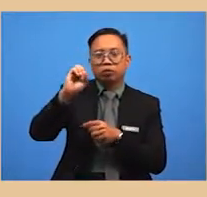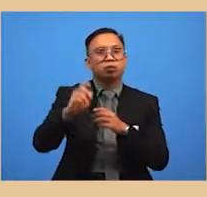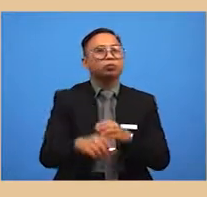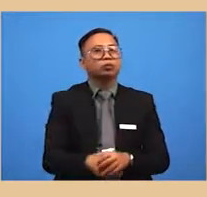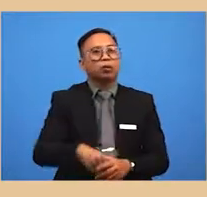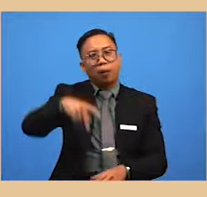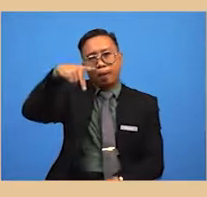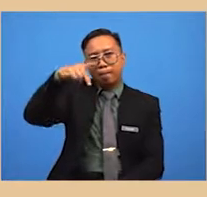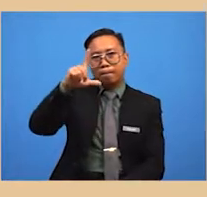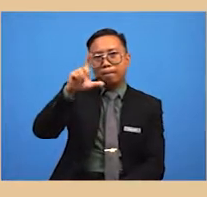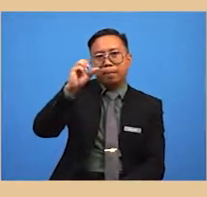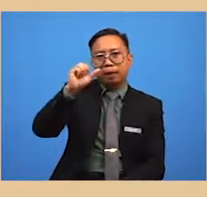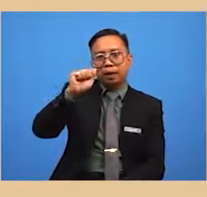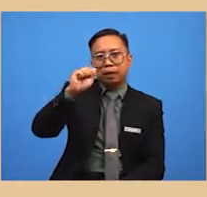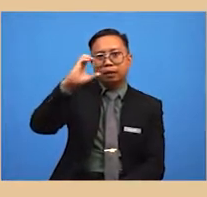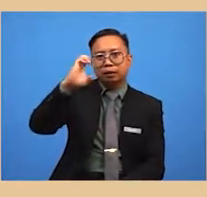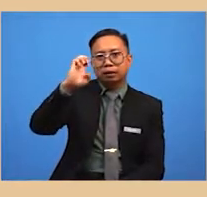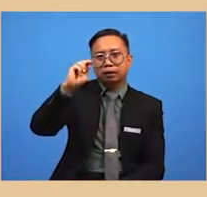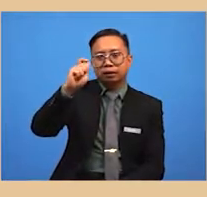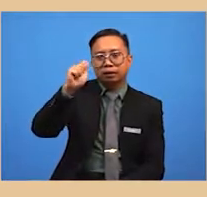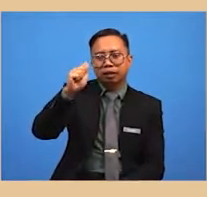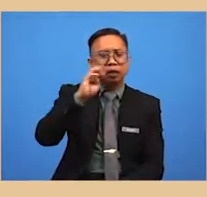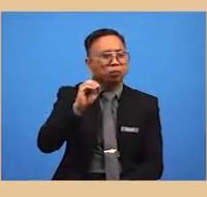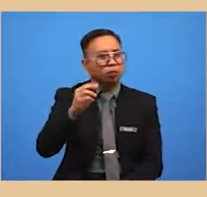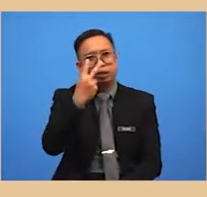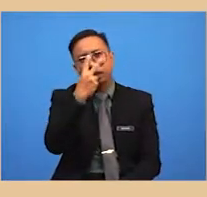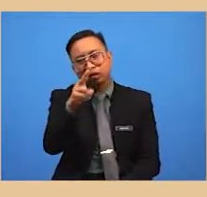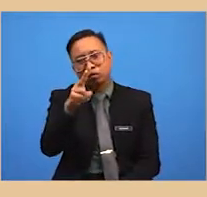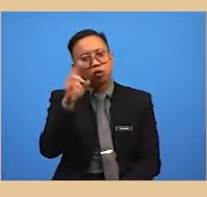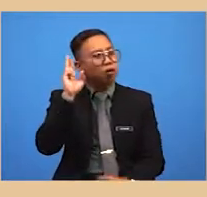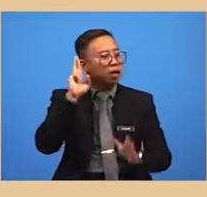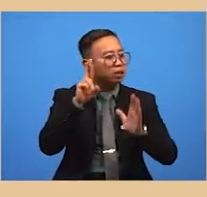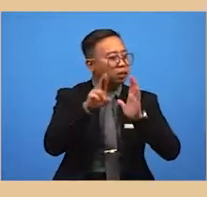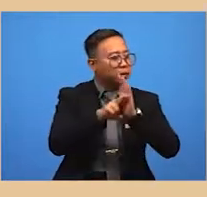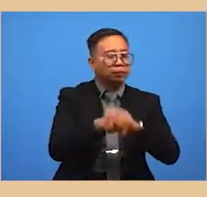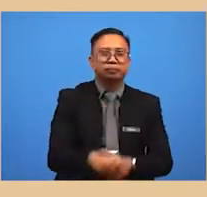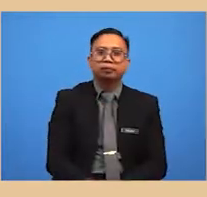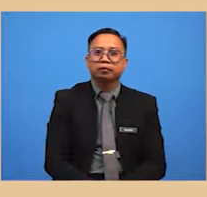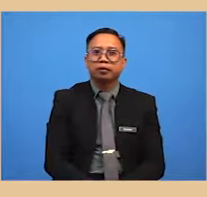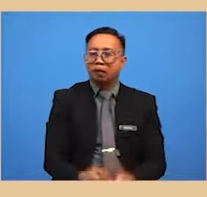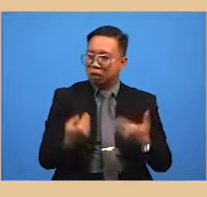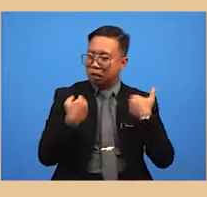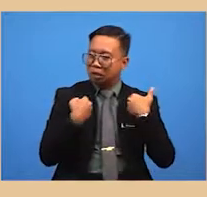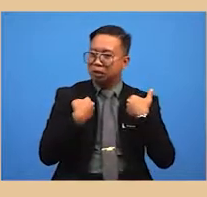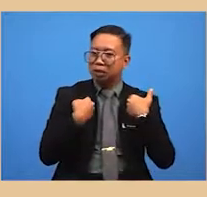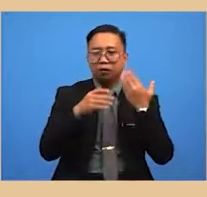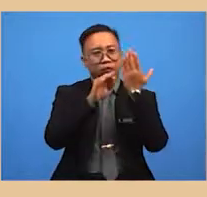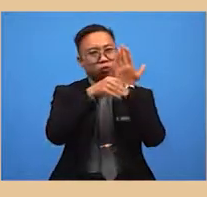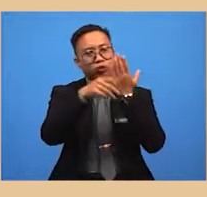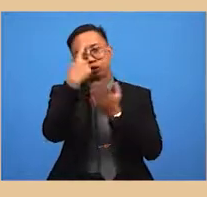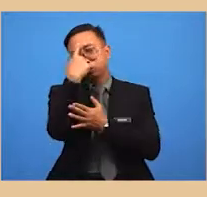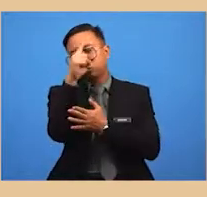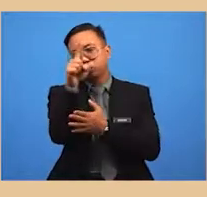placenta, yang murid-murid nampak di dalam gambar rajah ini adalah berfungsi